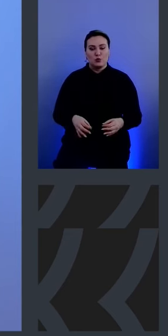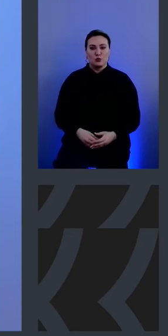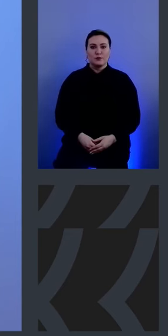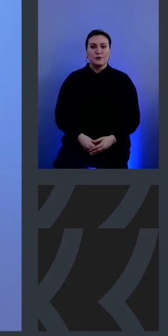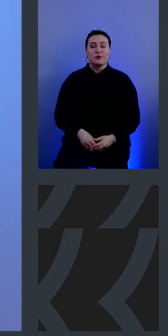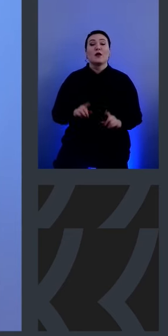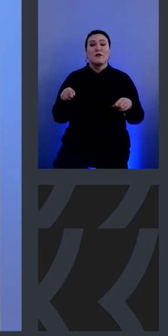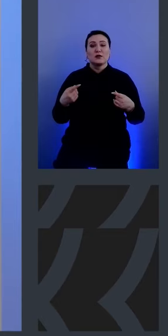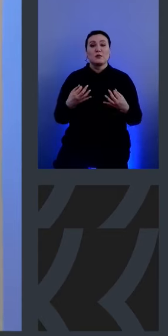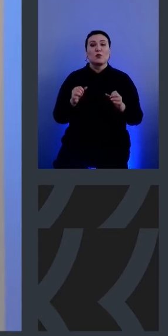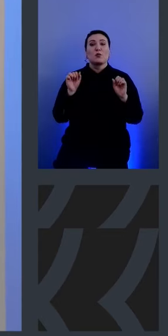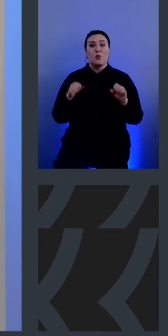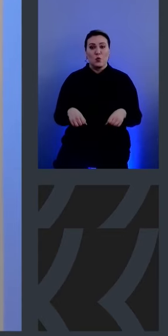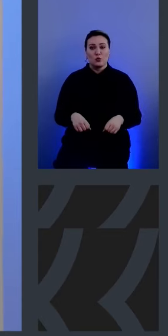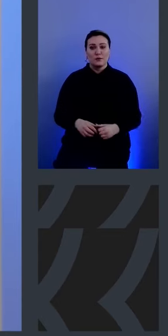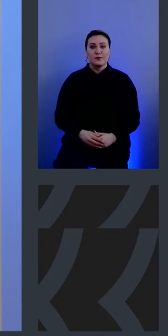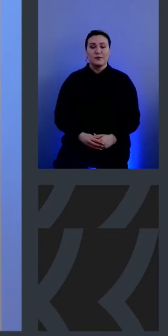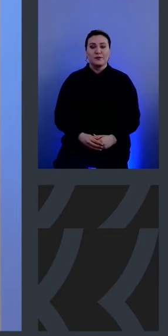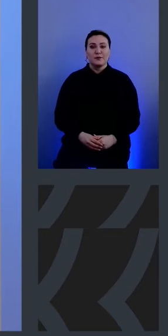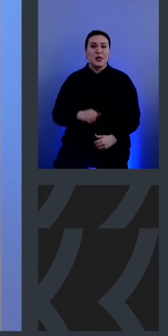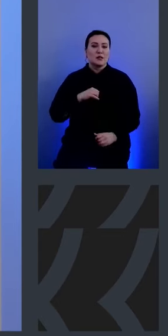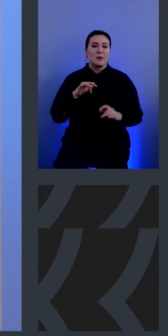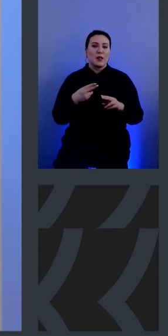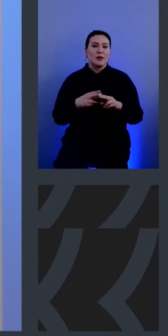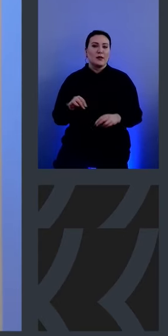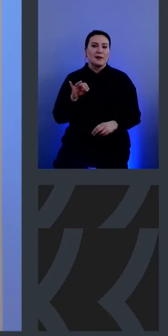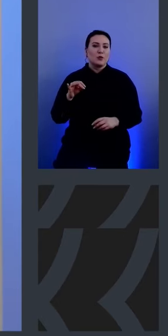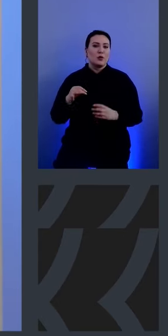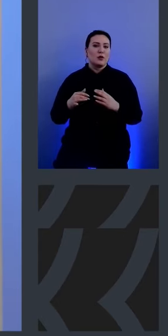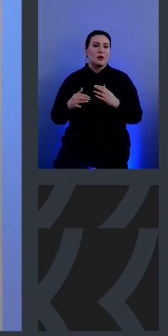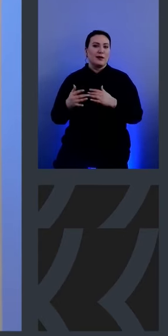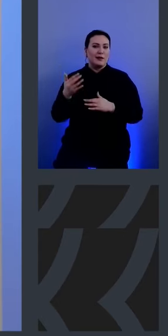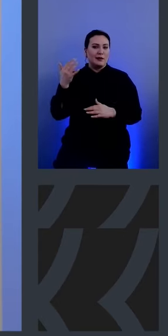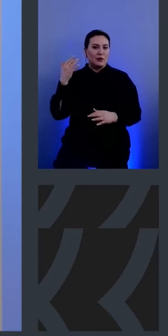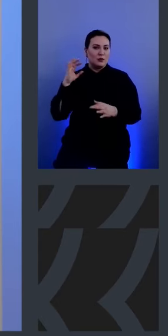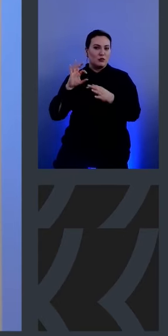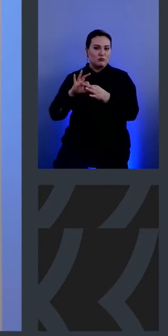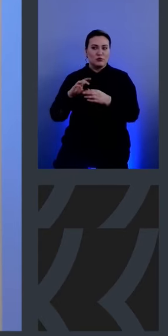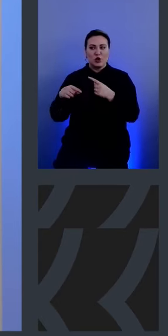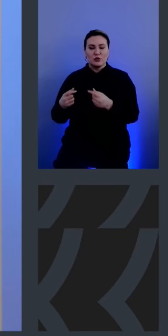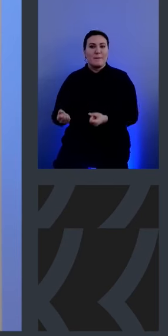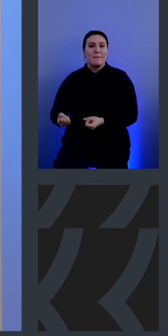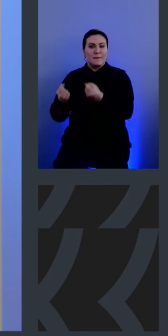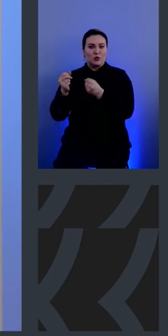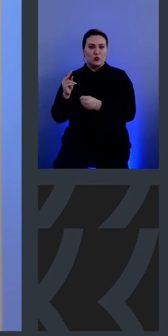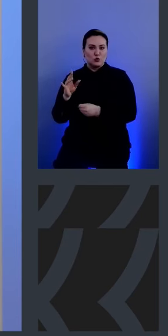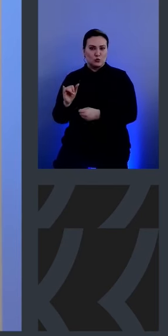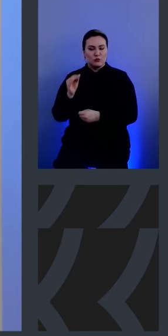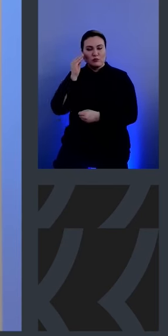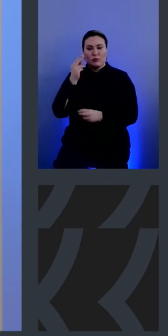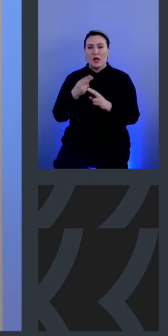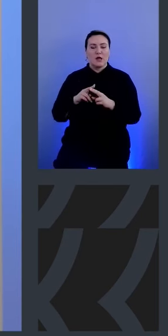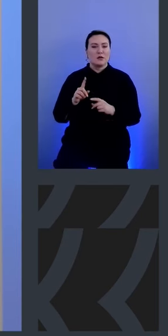Восстановить доступ можно. На самом деле у нас эта история идет через поддержку. Что это значит?